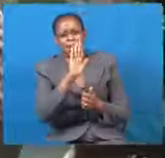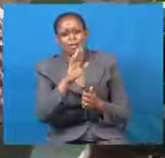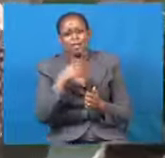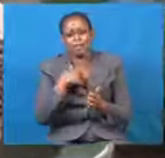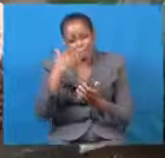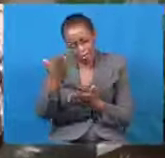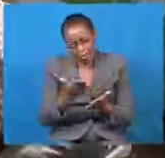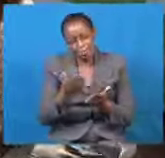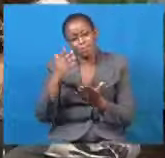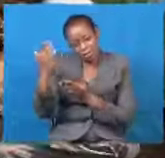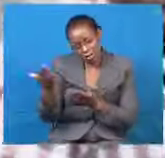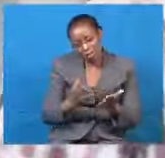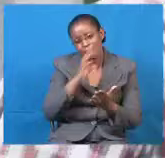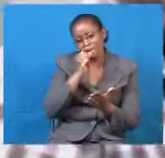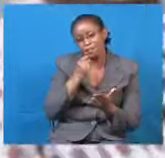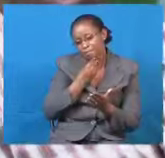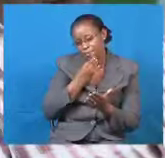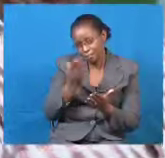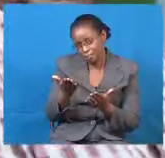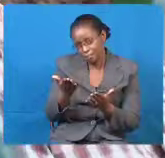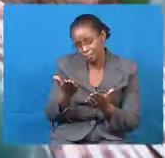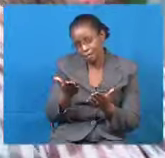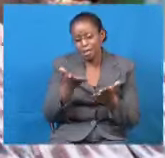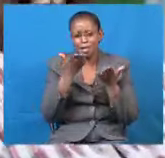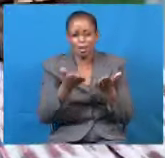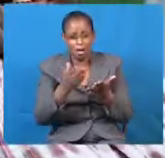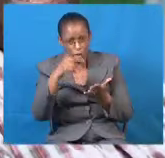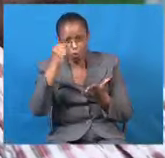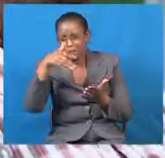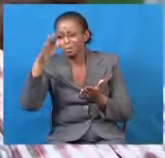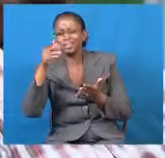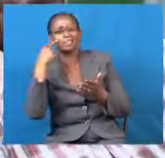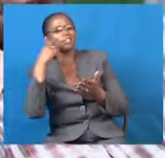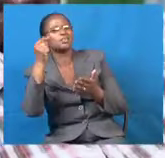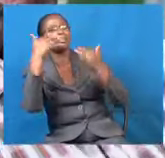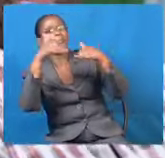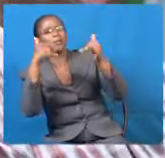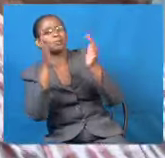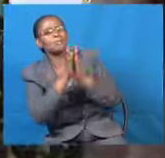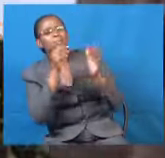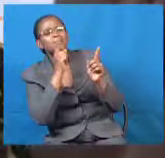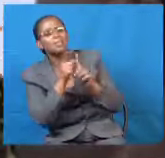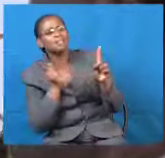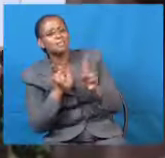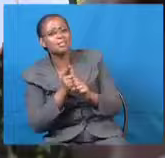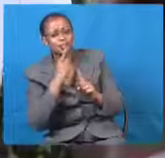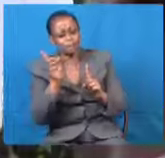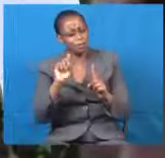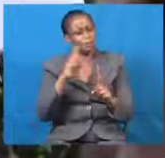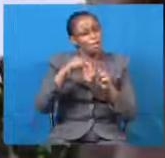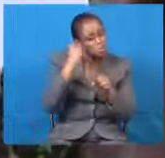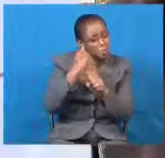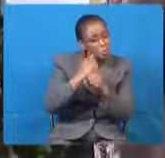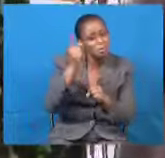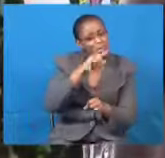karibu babu karibu pia wewe asante sasa si ende nje uka angal ndugu zako univy cheeza na mpira